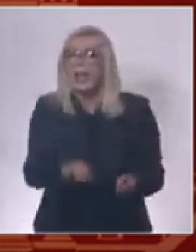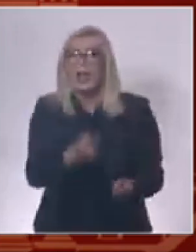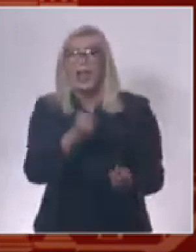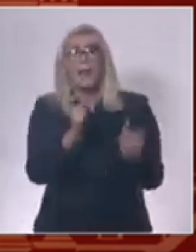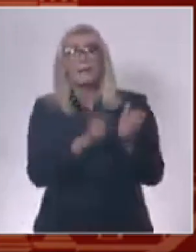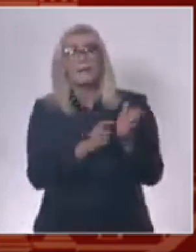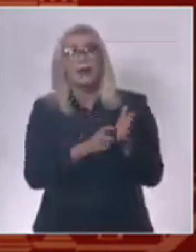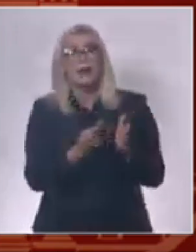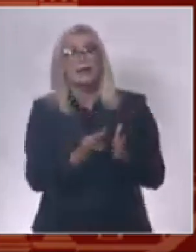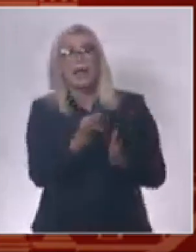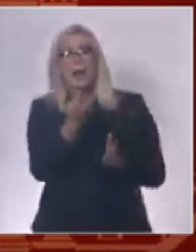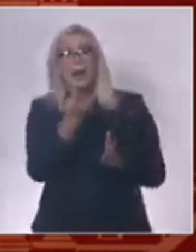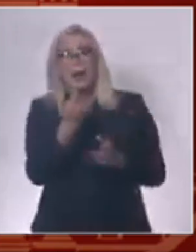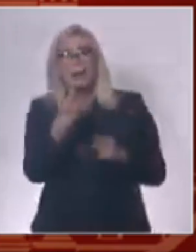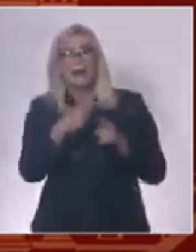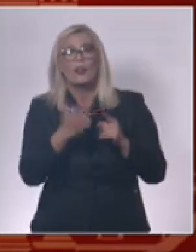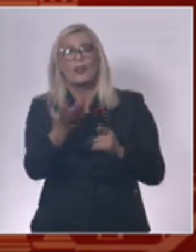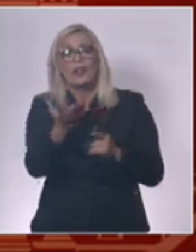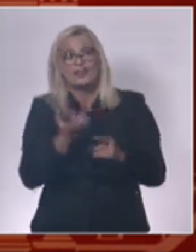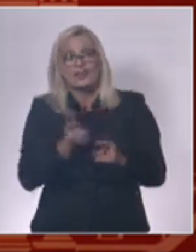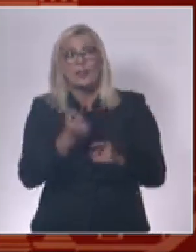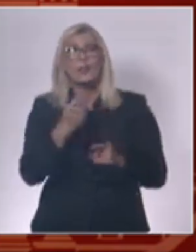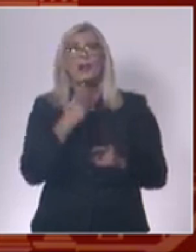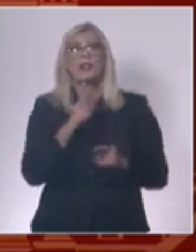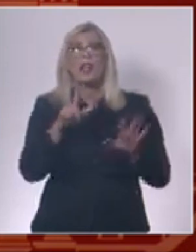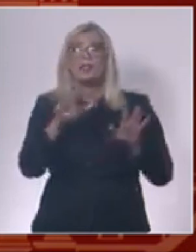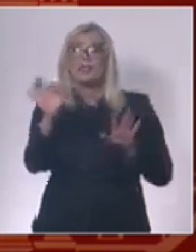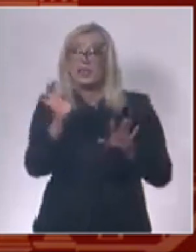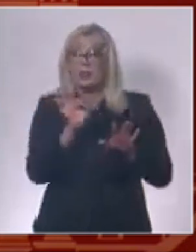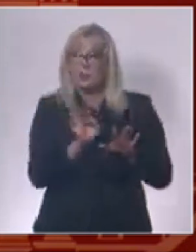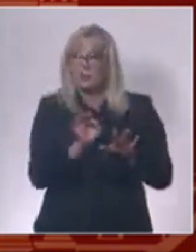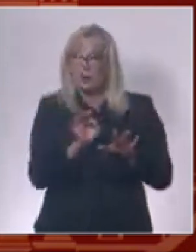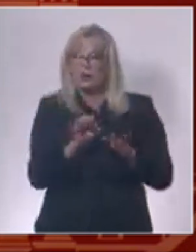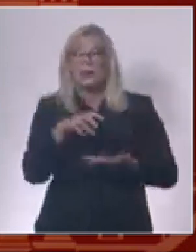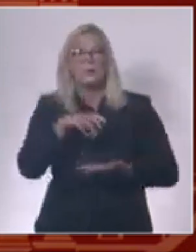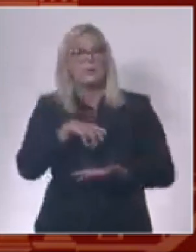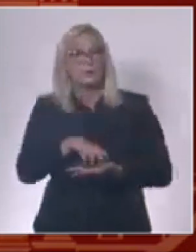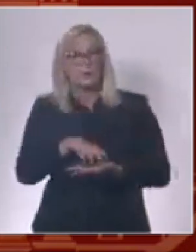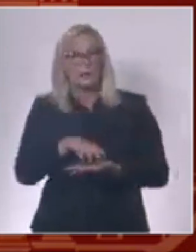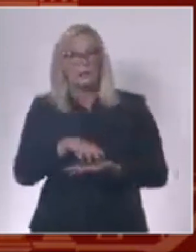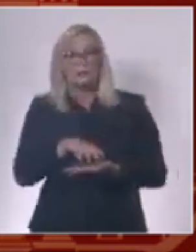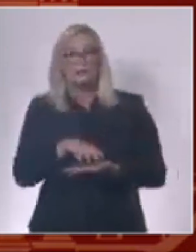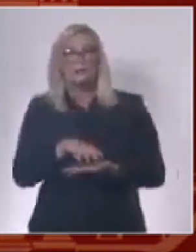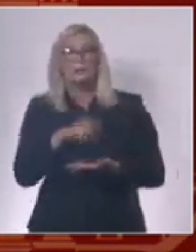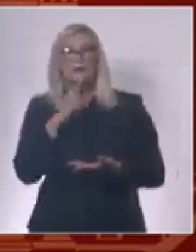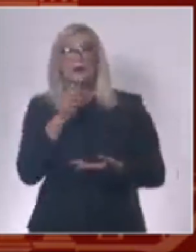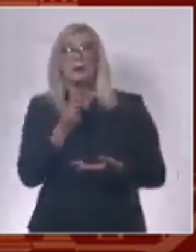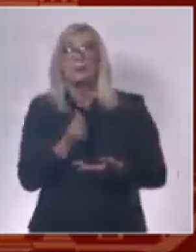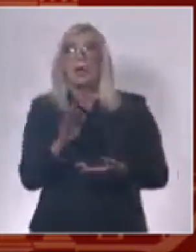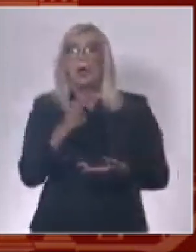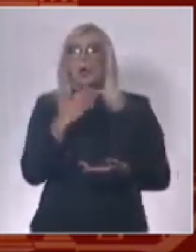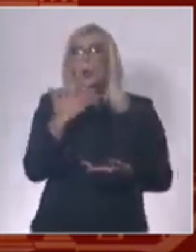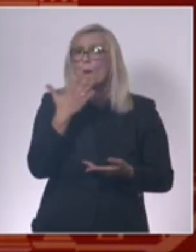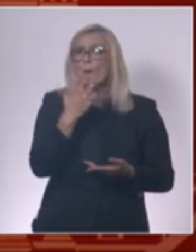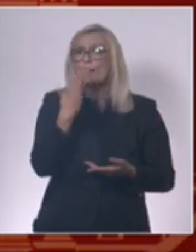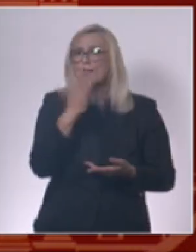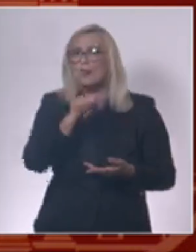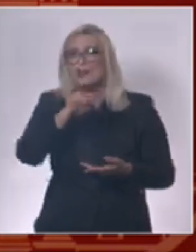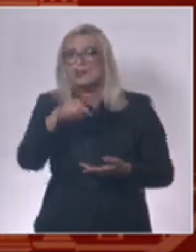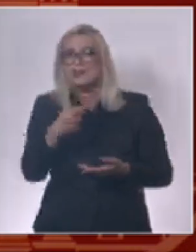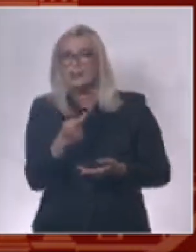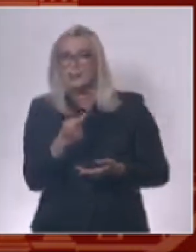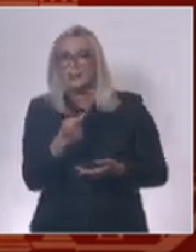на првата транша во висина од 7% од алокација на средствата, односно околу